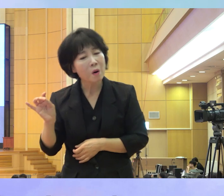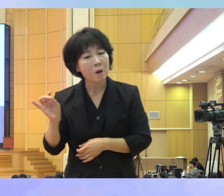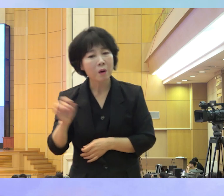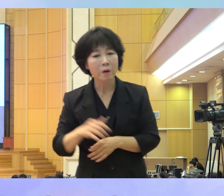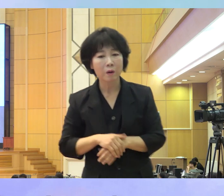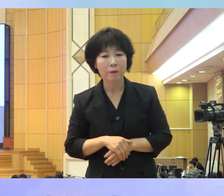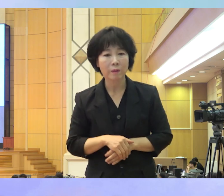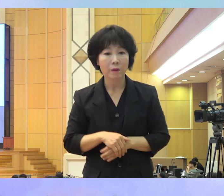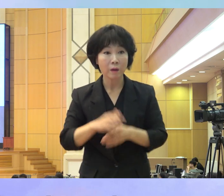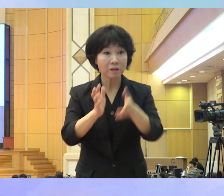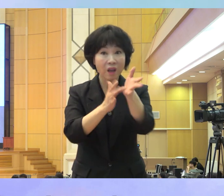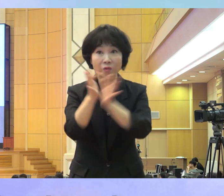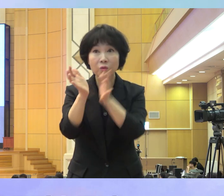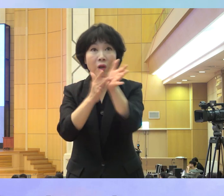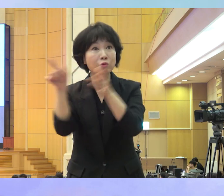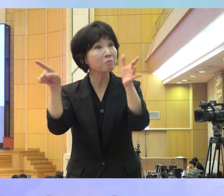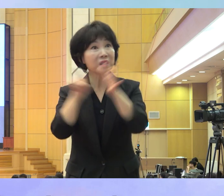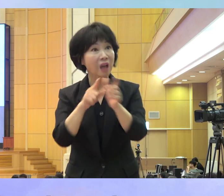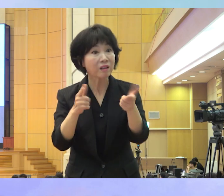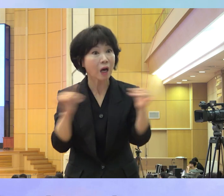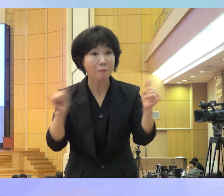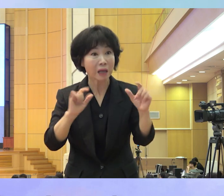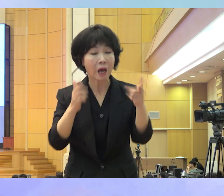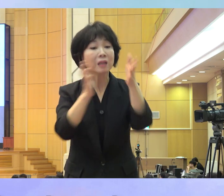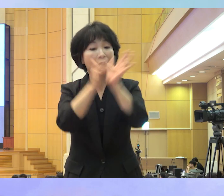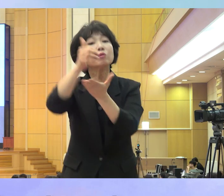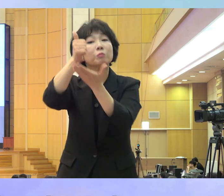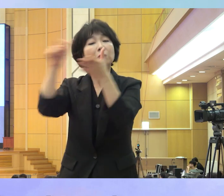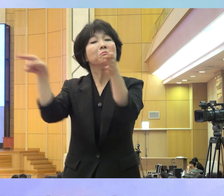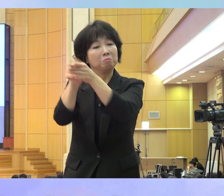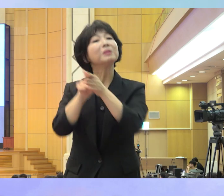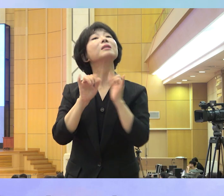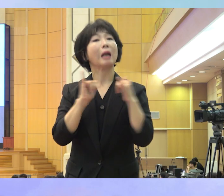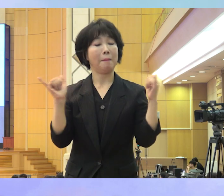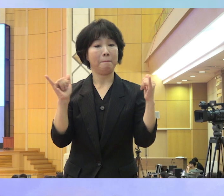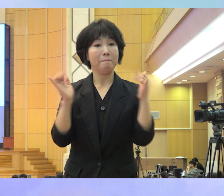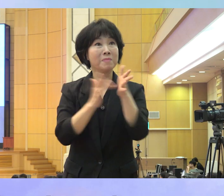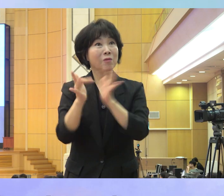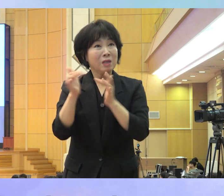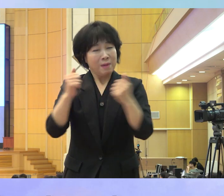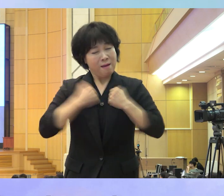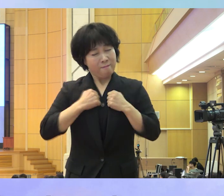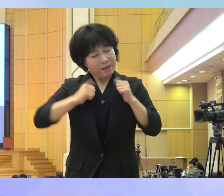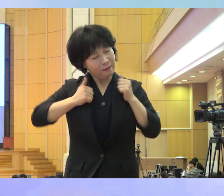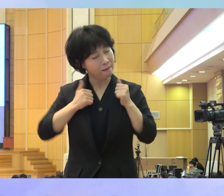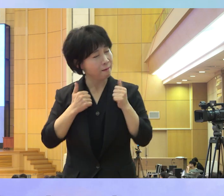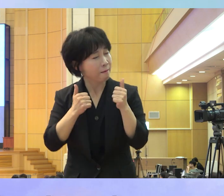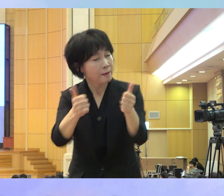예수님을 믿지 않는 사람들이 아니라 예수님을 아주